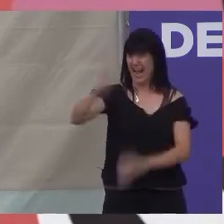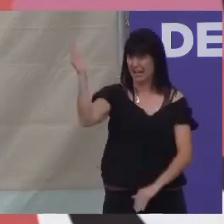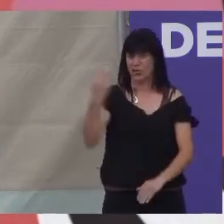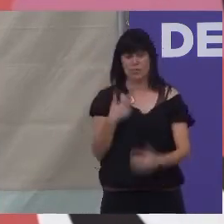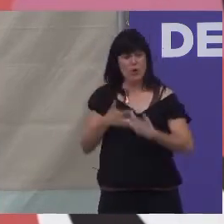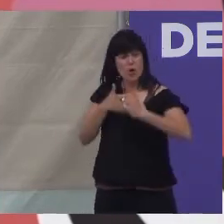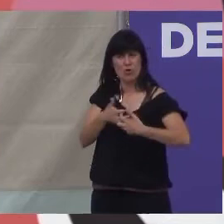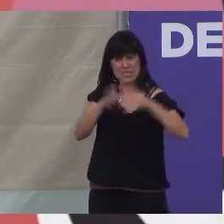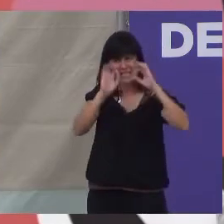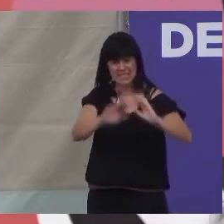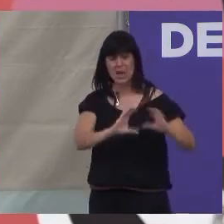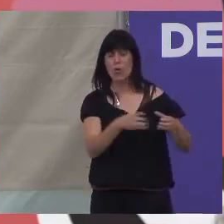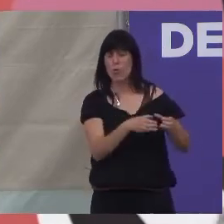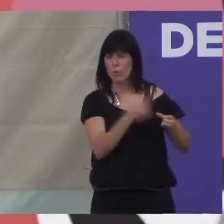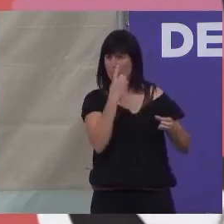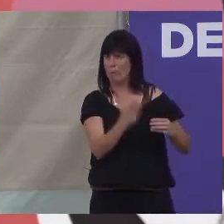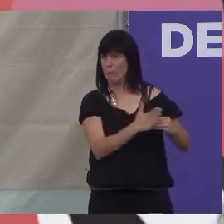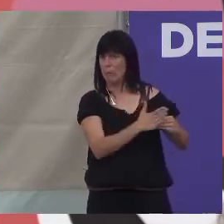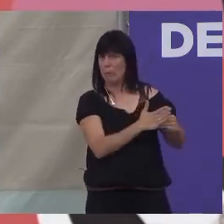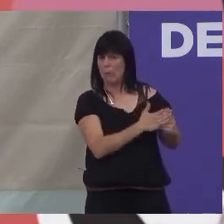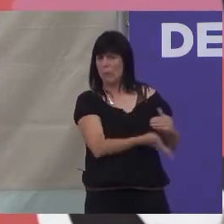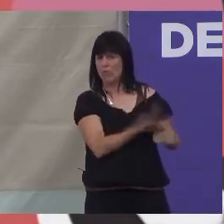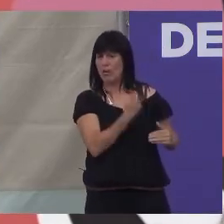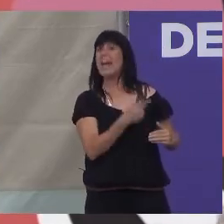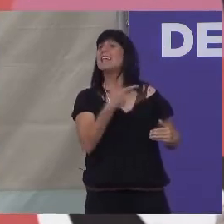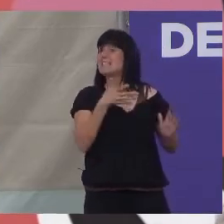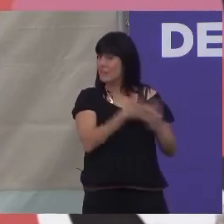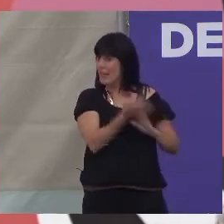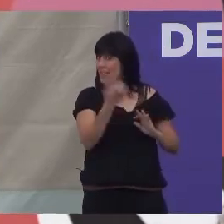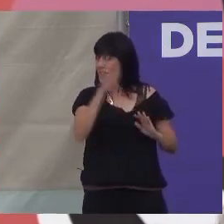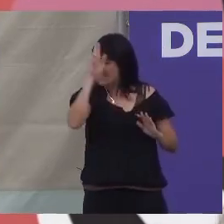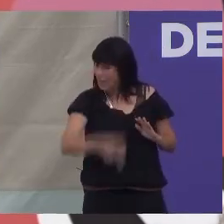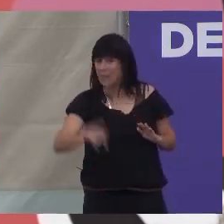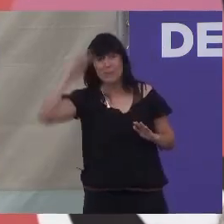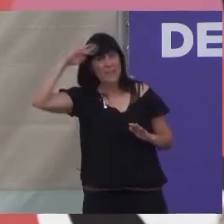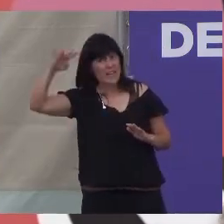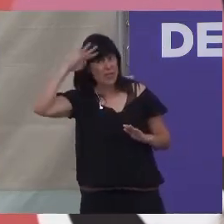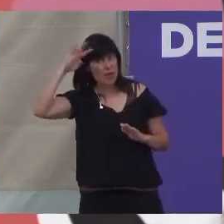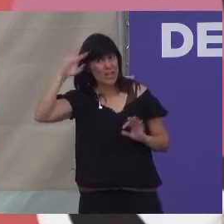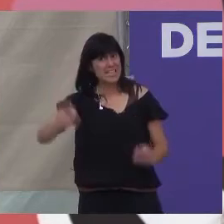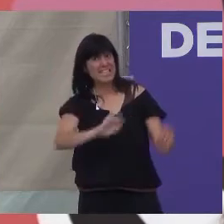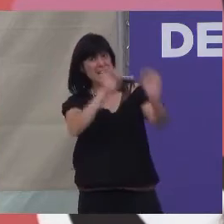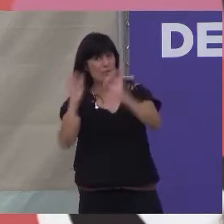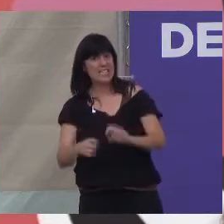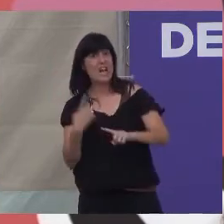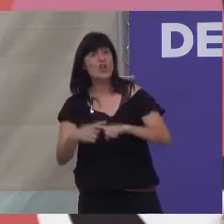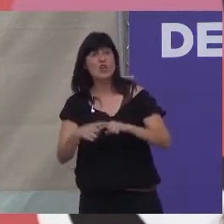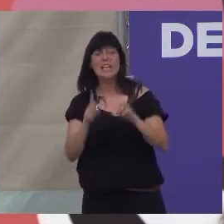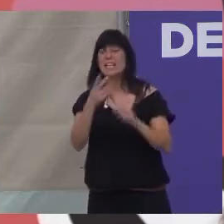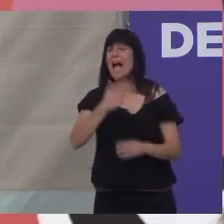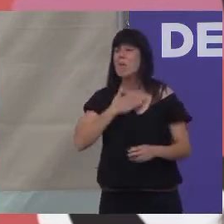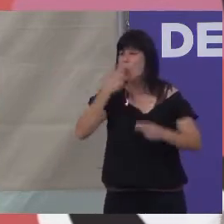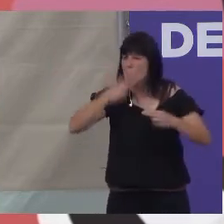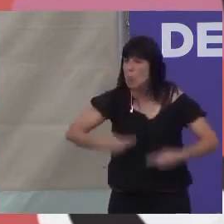poder a les forces reaccionàries passa per guanyar també la batalla ideològica de defensa d'allò que és públic i de